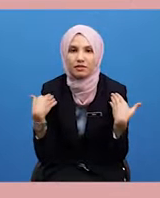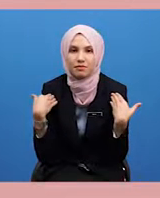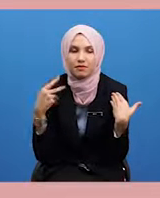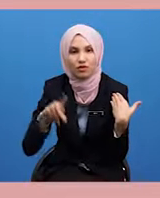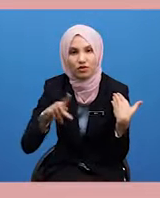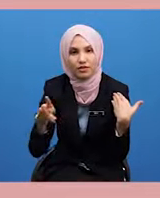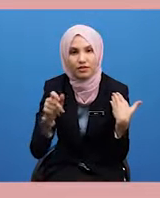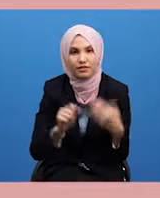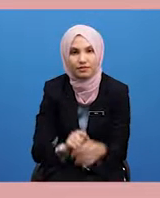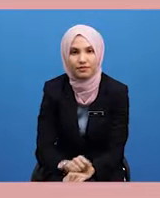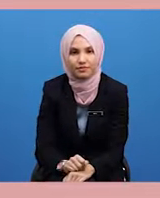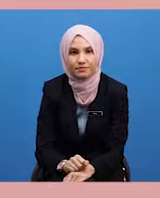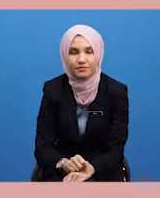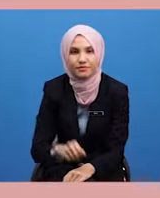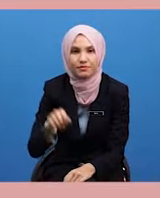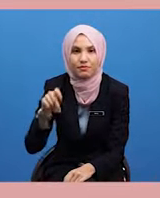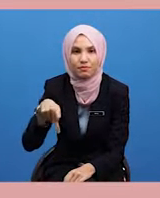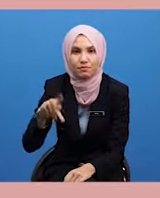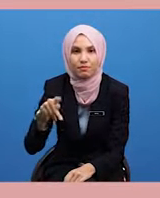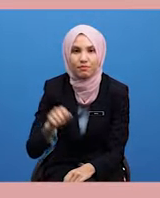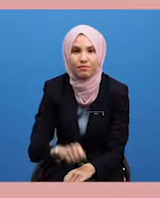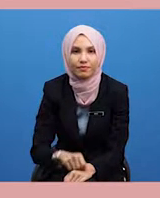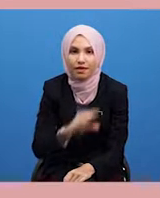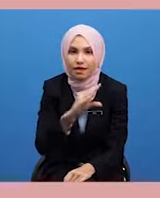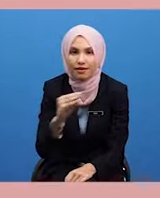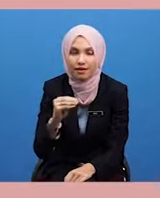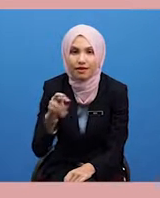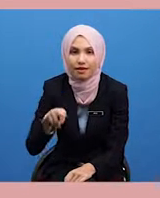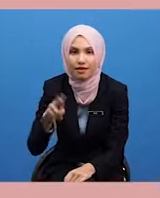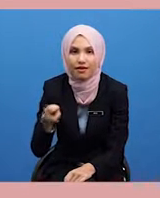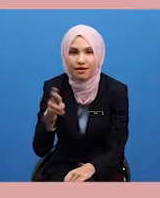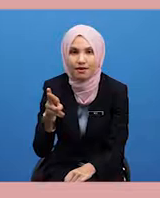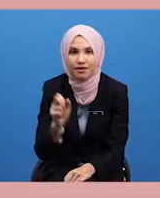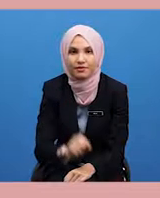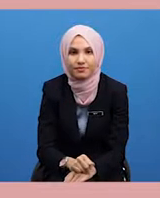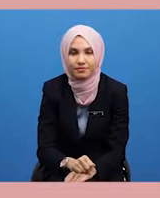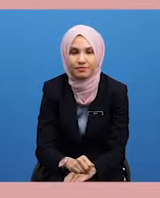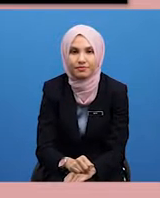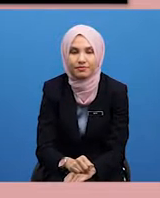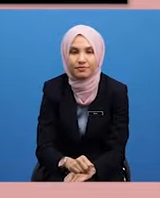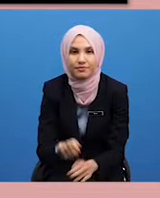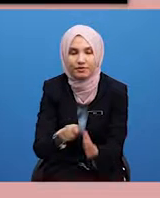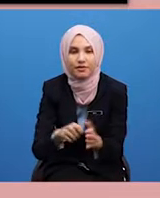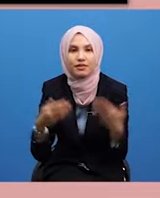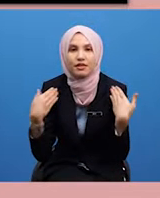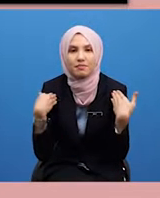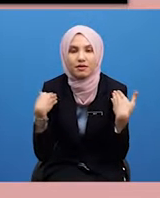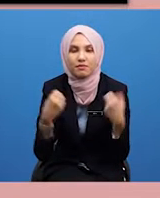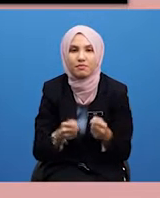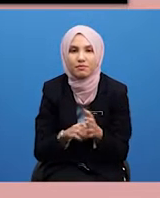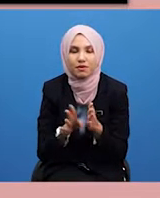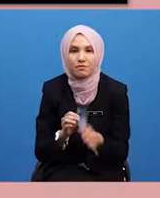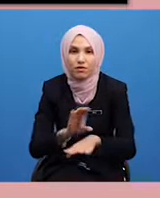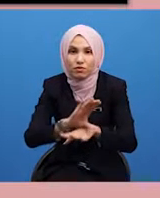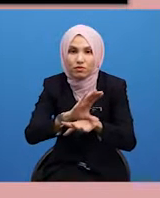kotiledon, plumule dan radikel. Terdapat beberapa fungsi-fungsi umum